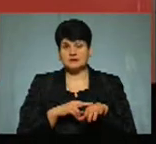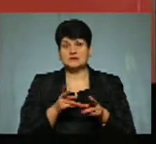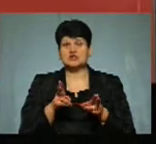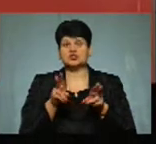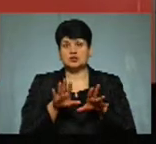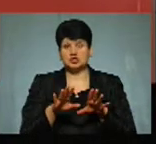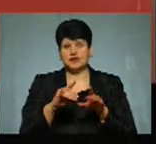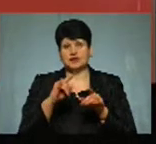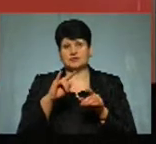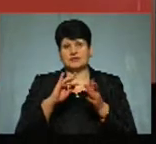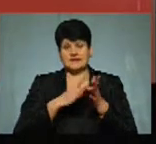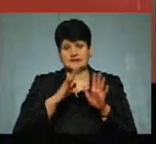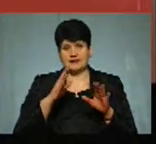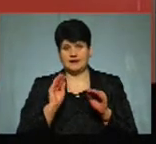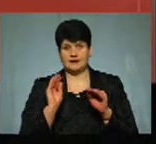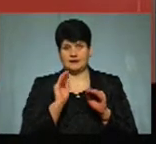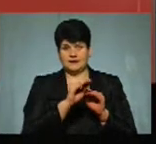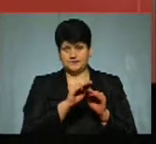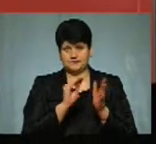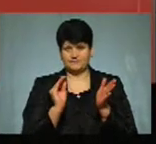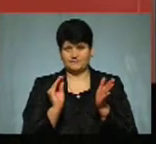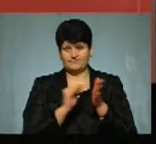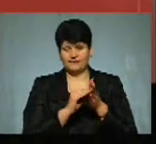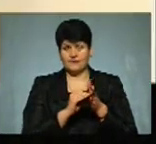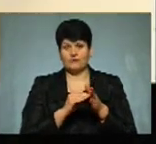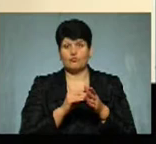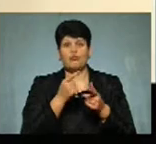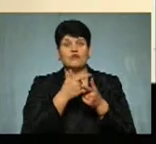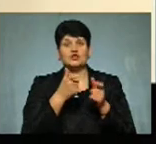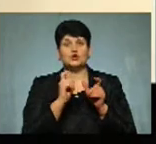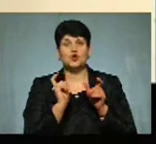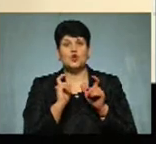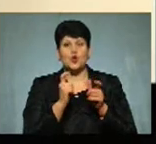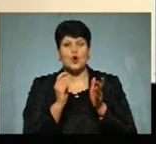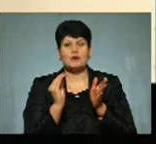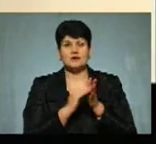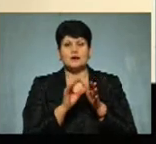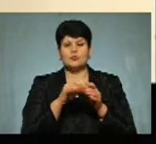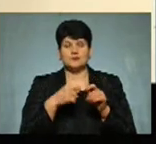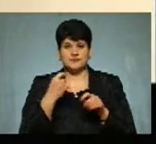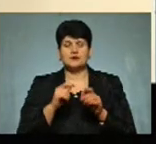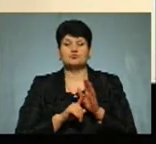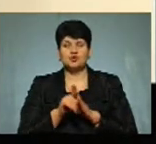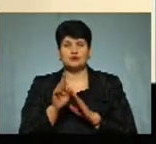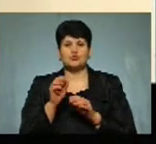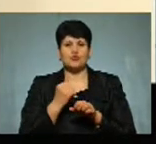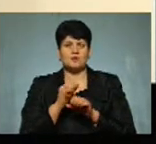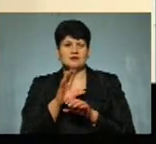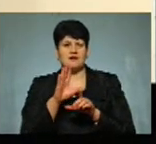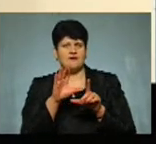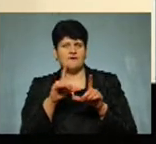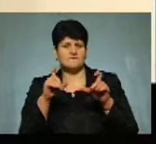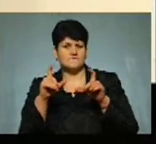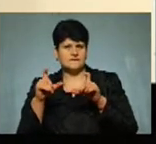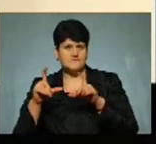на лобовому склі повідомлення про штрафування? Так, спочатку робиться фотофіксація, інші необхідні процедурні